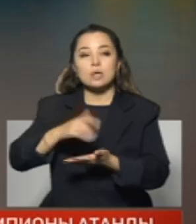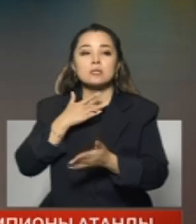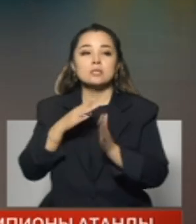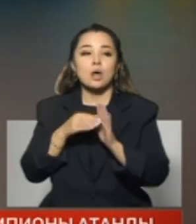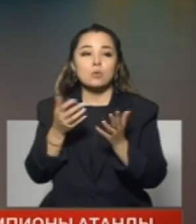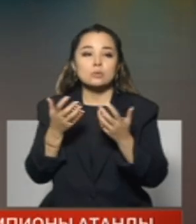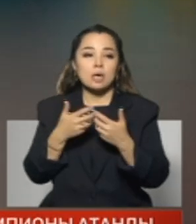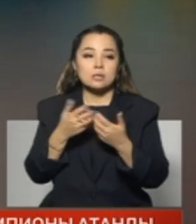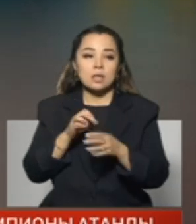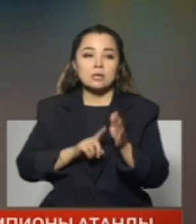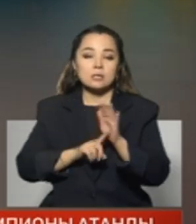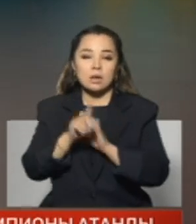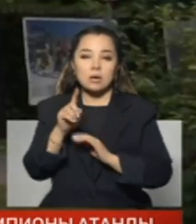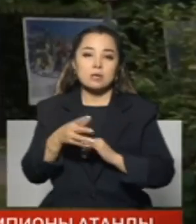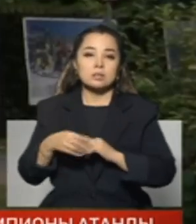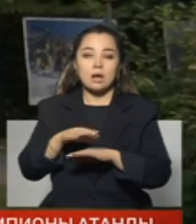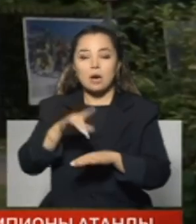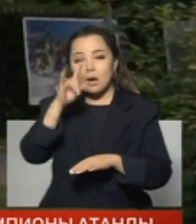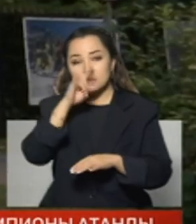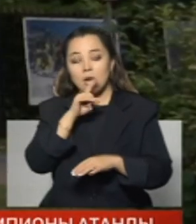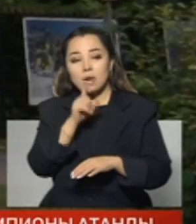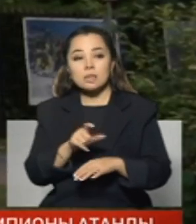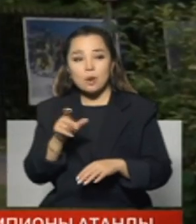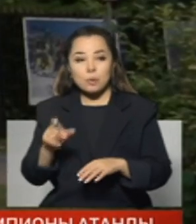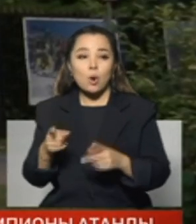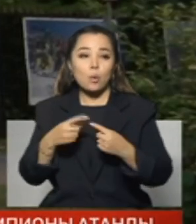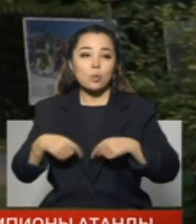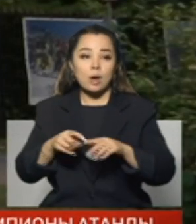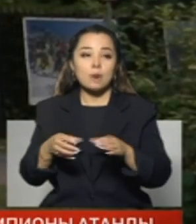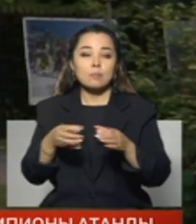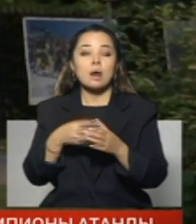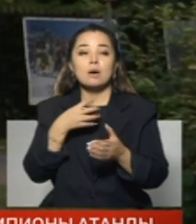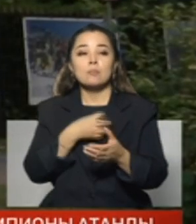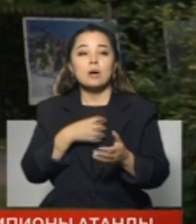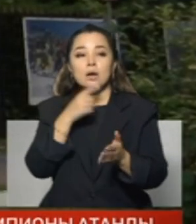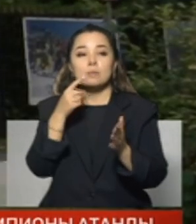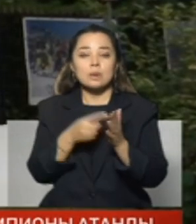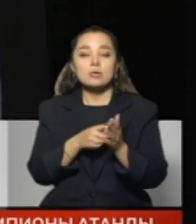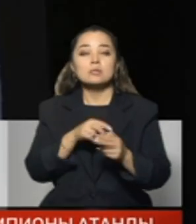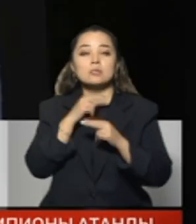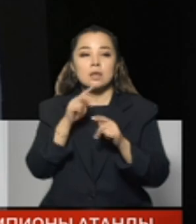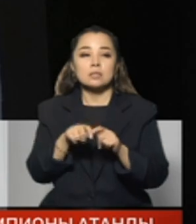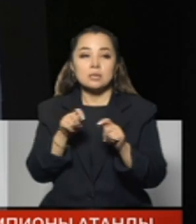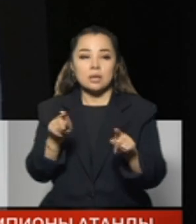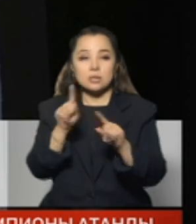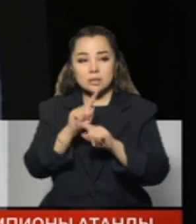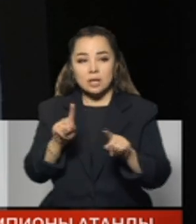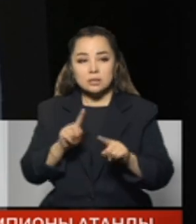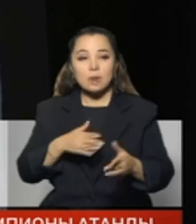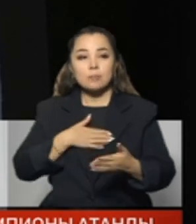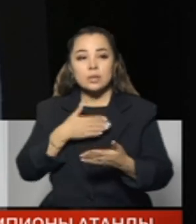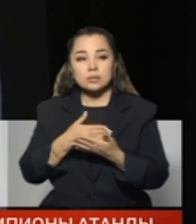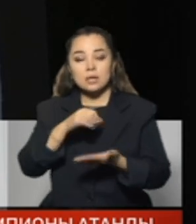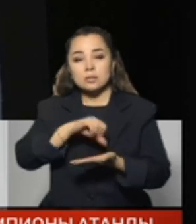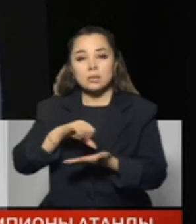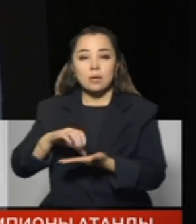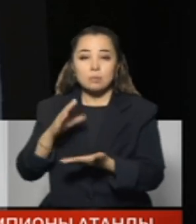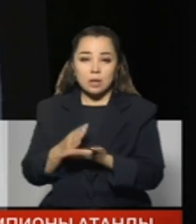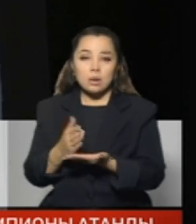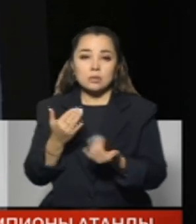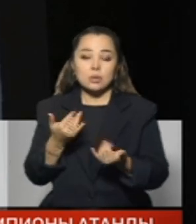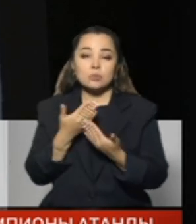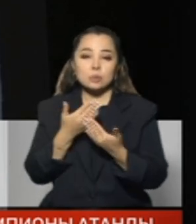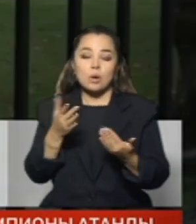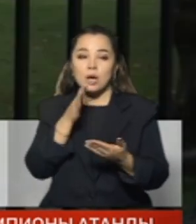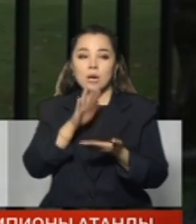кірісті. Қарт құрлықтағы Қазақстан азаматтары қоғамдық маңызды мәселеге үн қосуда ерекше белсенділік танытты. Әсіресе